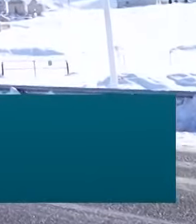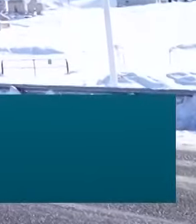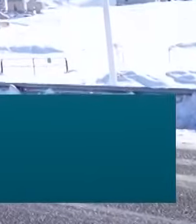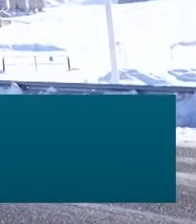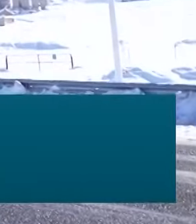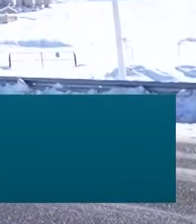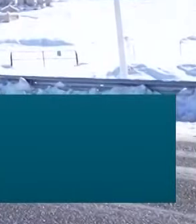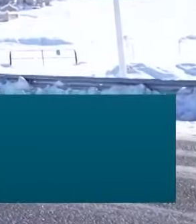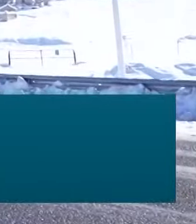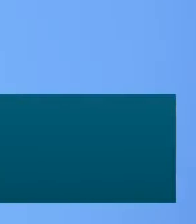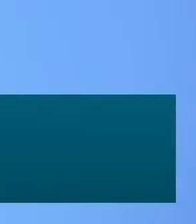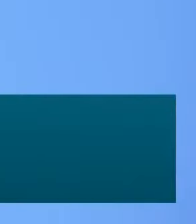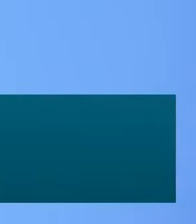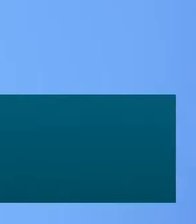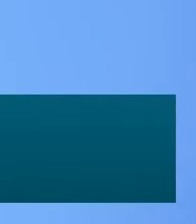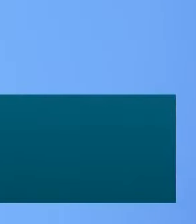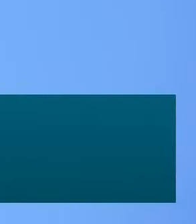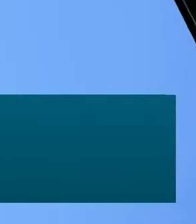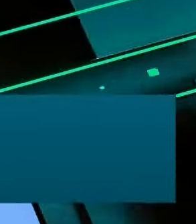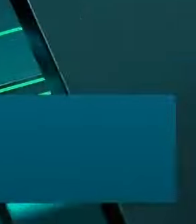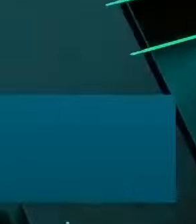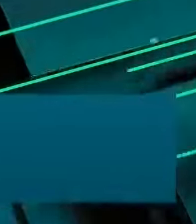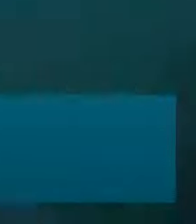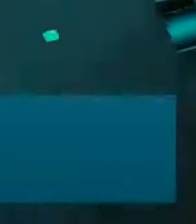установке уличного освещения сельских